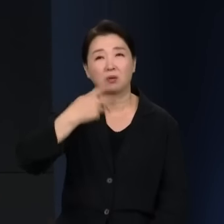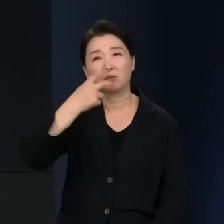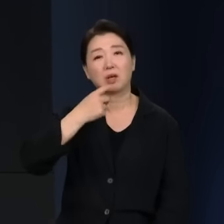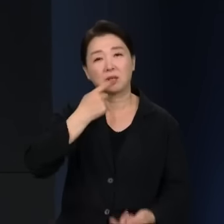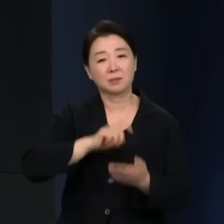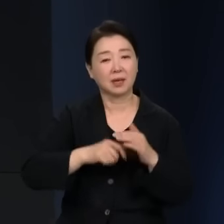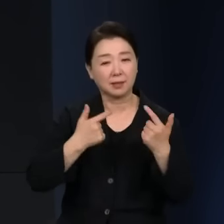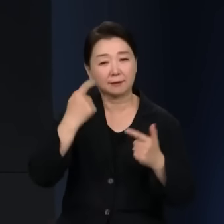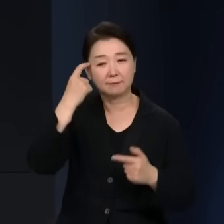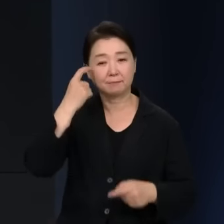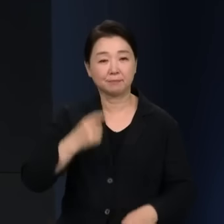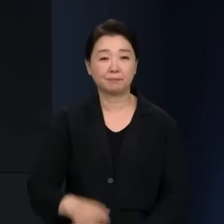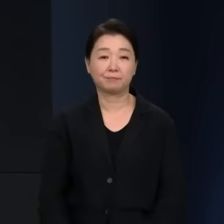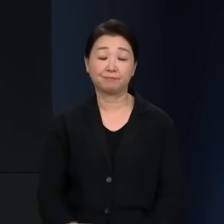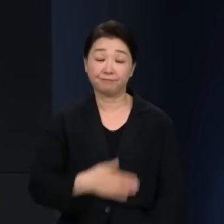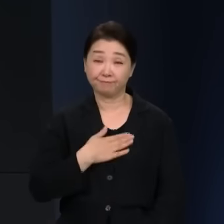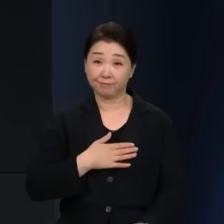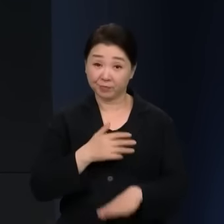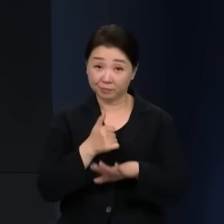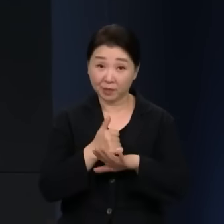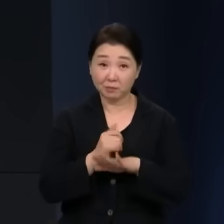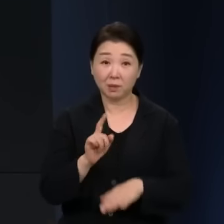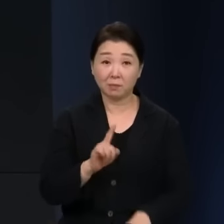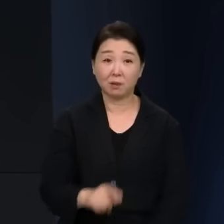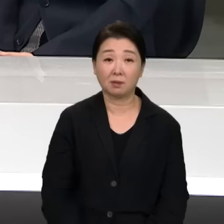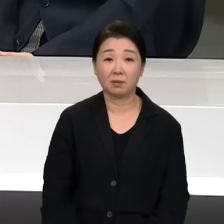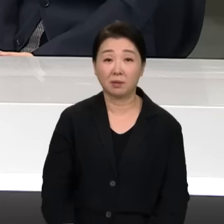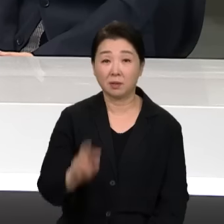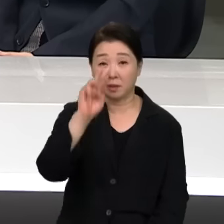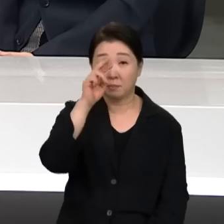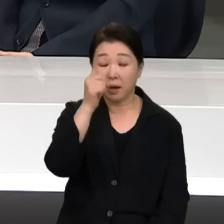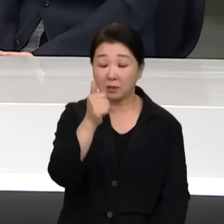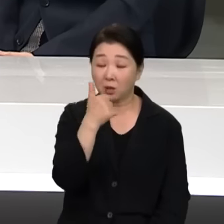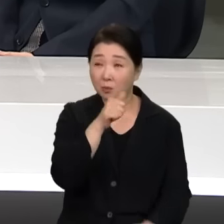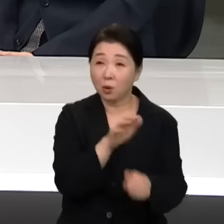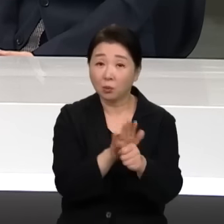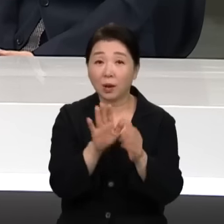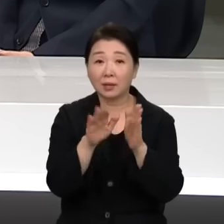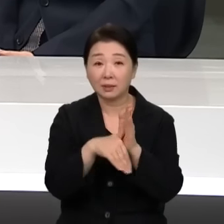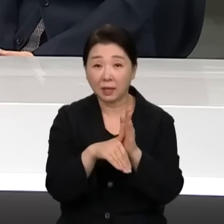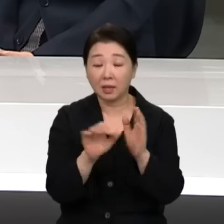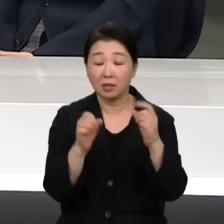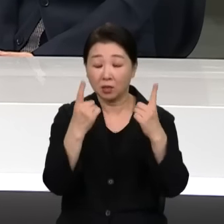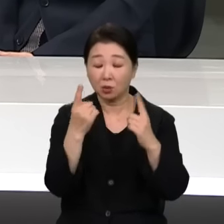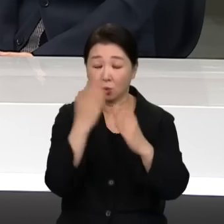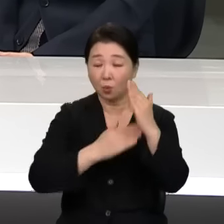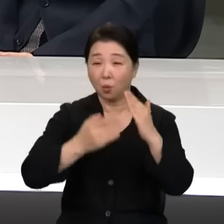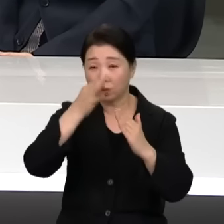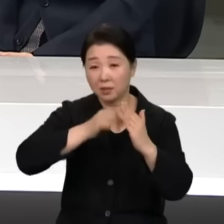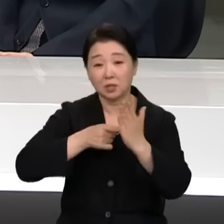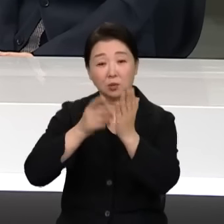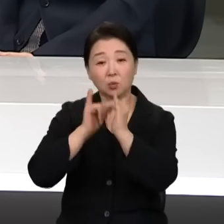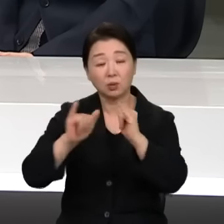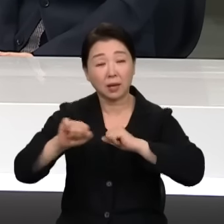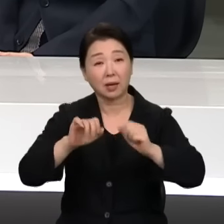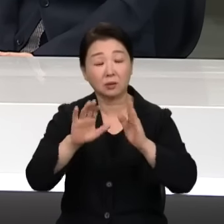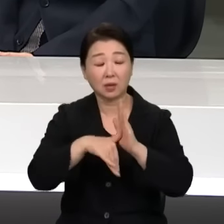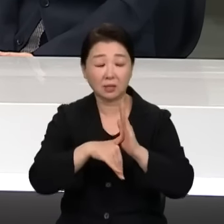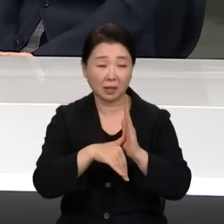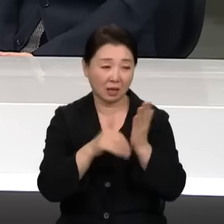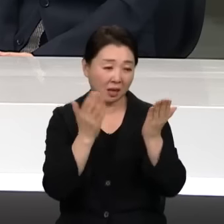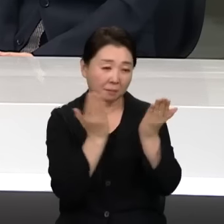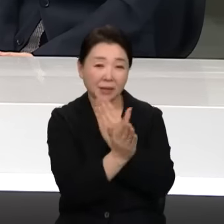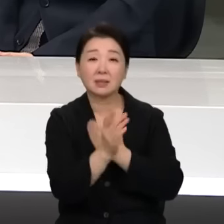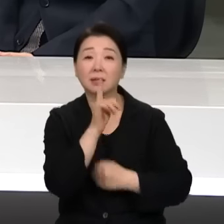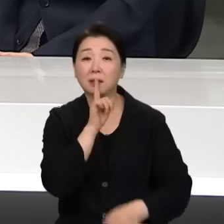하게 됐습니다네 알겠습니다 마지막으로 그 박정은 대령을 변호하면서 동시에이 사건의 공익 신고자로 활동하는게 이해 충돌이다